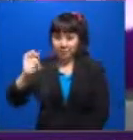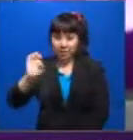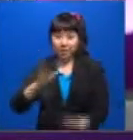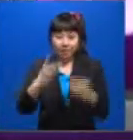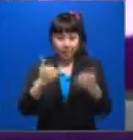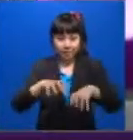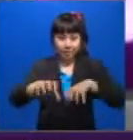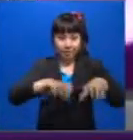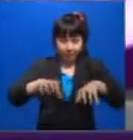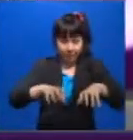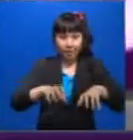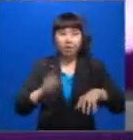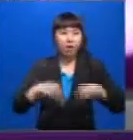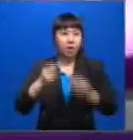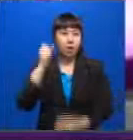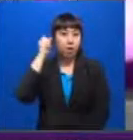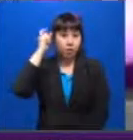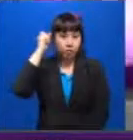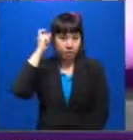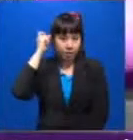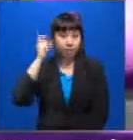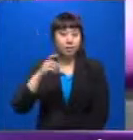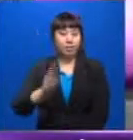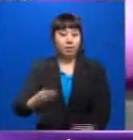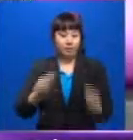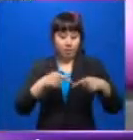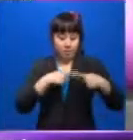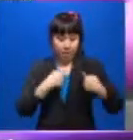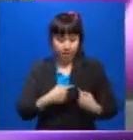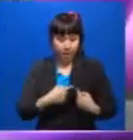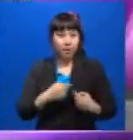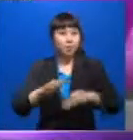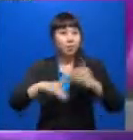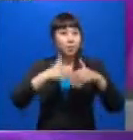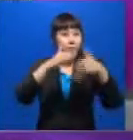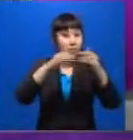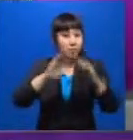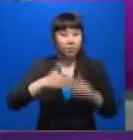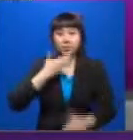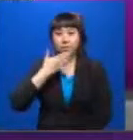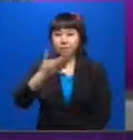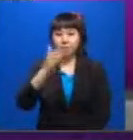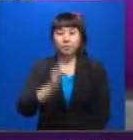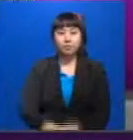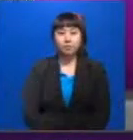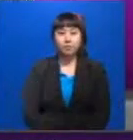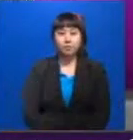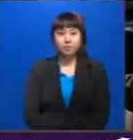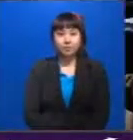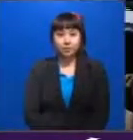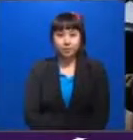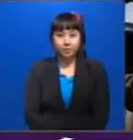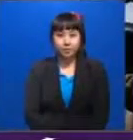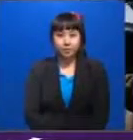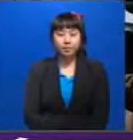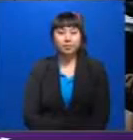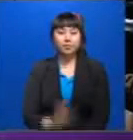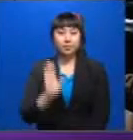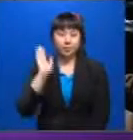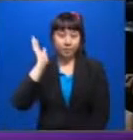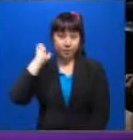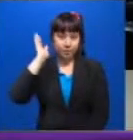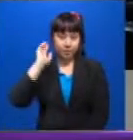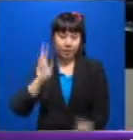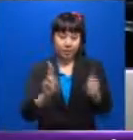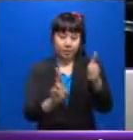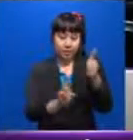ธุรกิจสร้างความรู้ความเข้าใจและสร้างแรงบันดาลใจให้เกิดการเติบโตอย่างยั่งยืนค่ะโดยนายนริศทำ